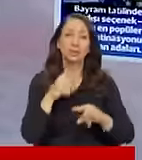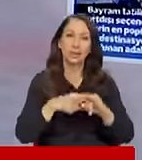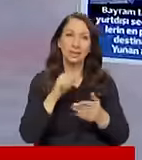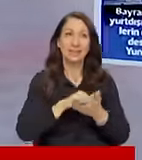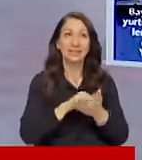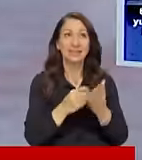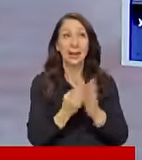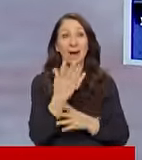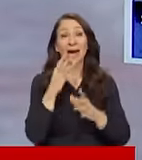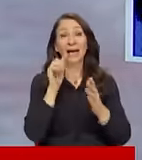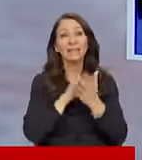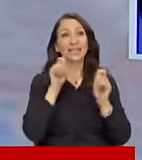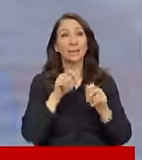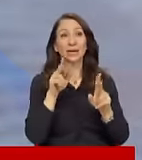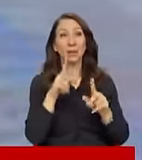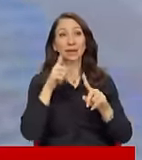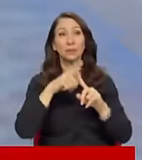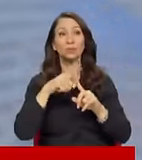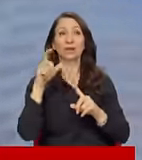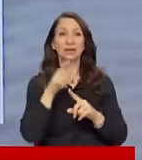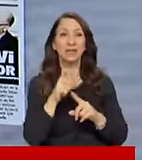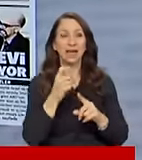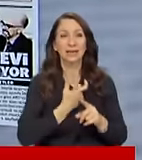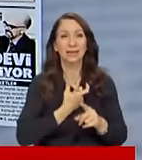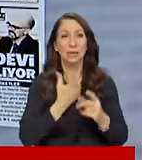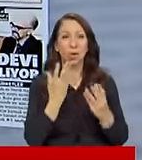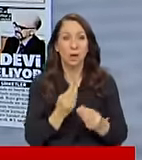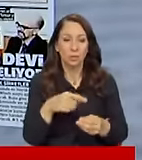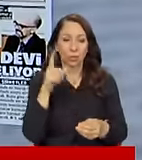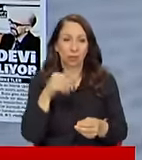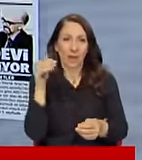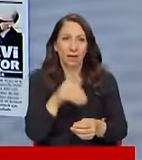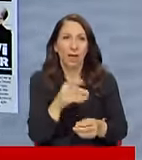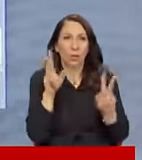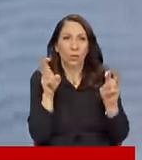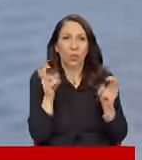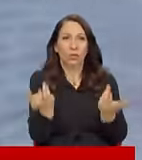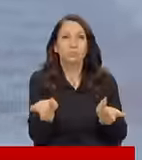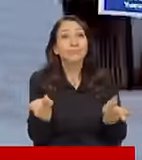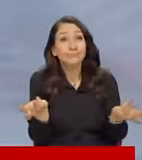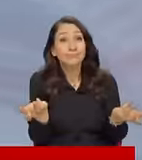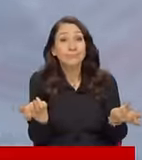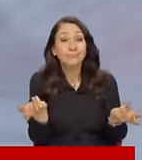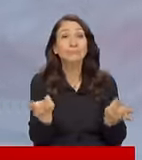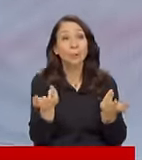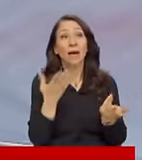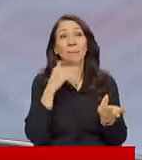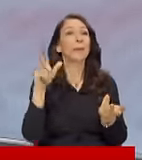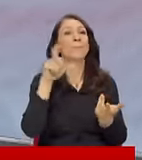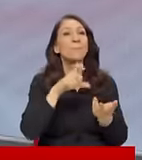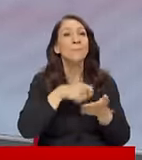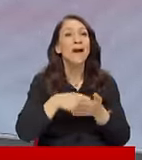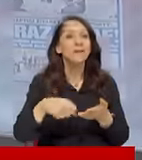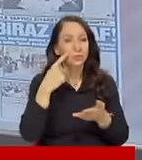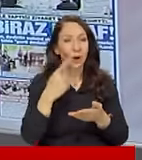Gazetesi. Sabah gazetesinin yaptığı gibi Temmuz ayında yasal olarak zaten gündeme gelen konudur. O zaman emekli aylıkları ile